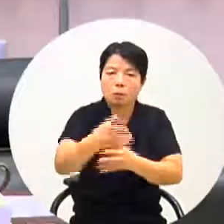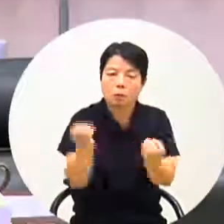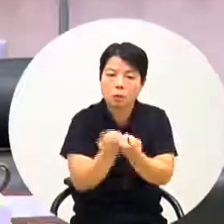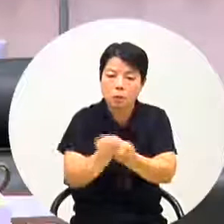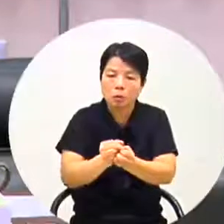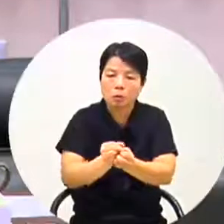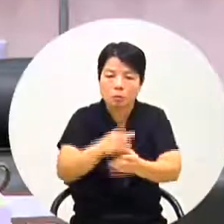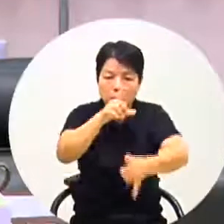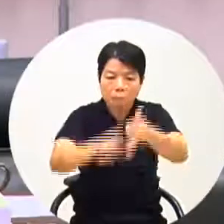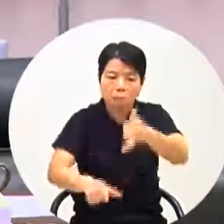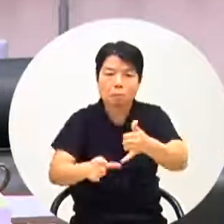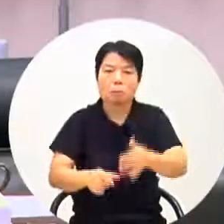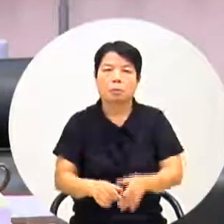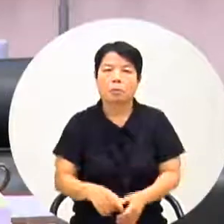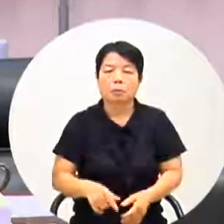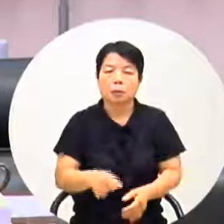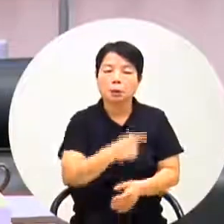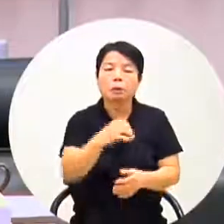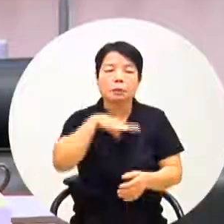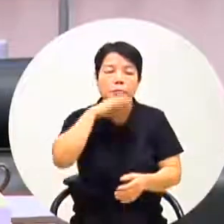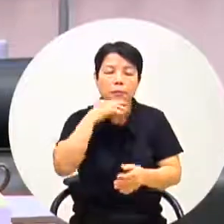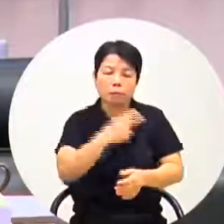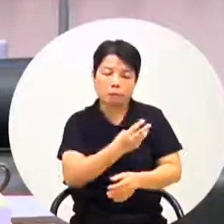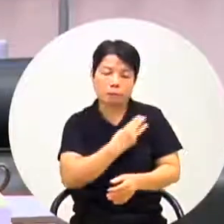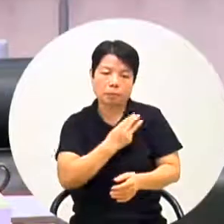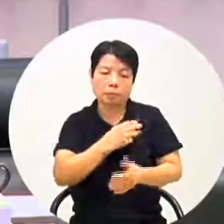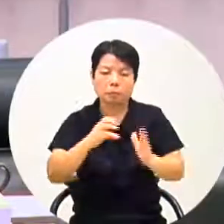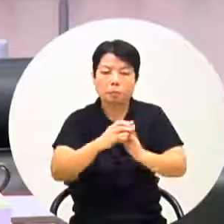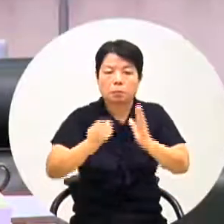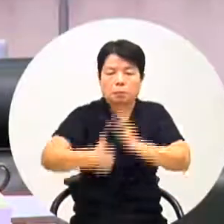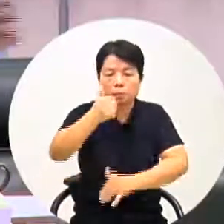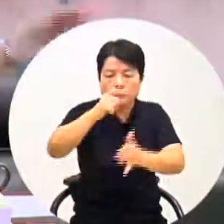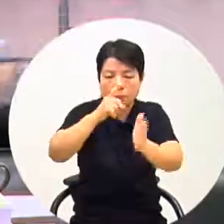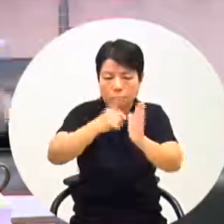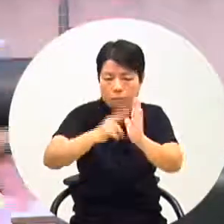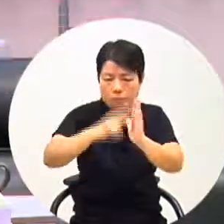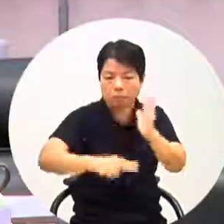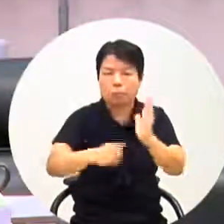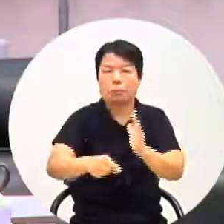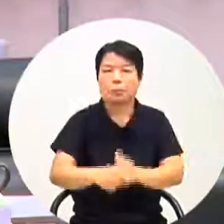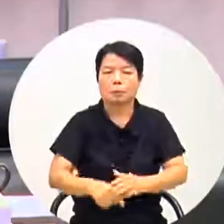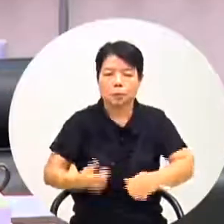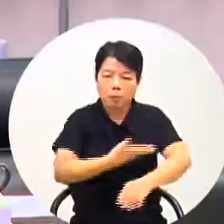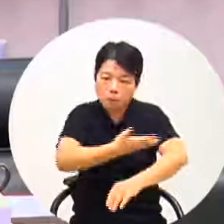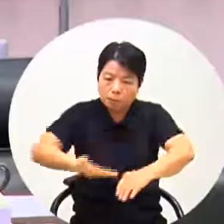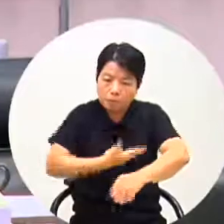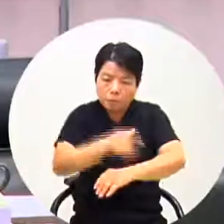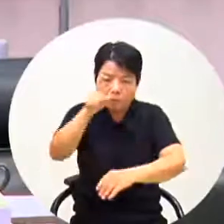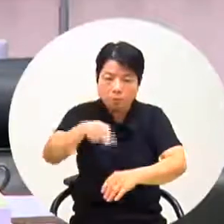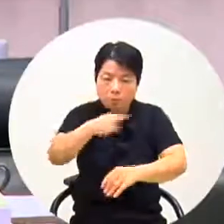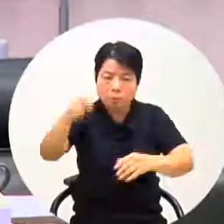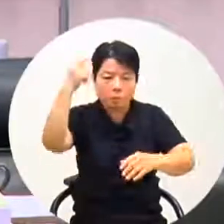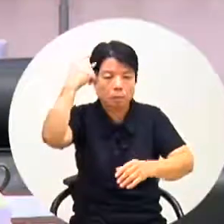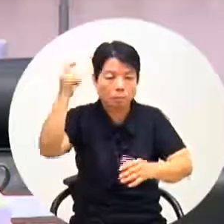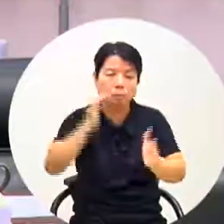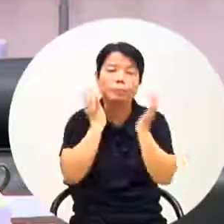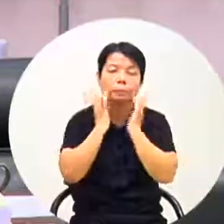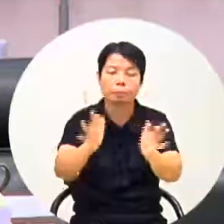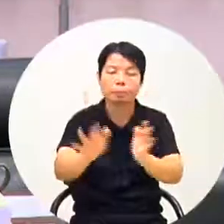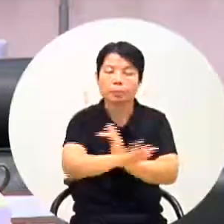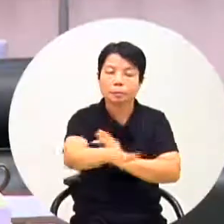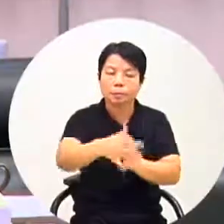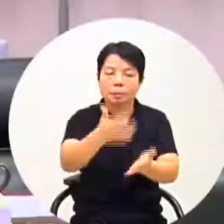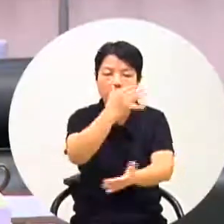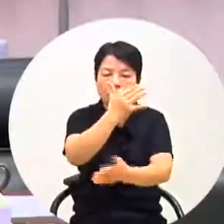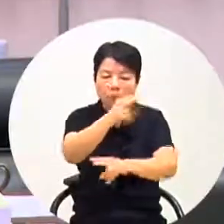赵局长简单说明，就是这样。Base 投市场退了，他这个什